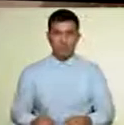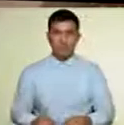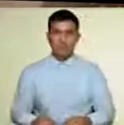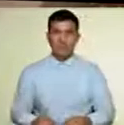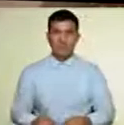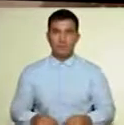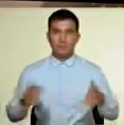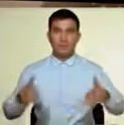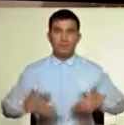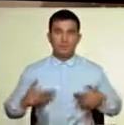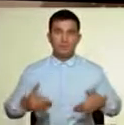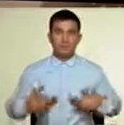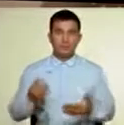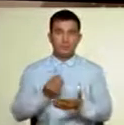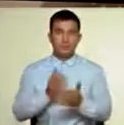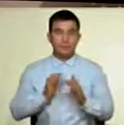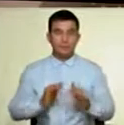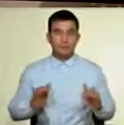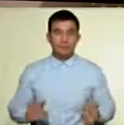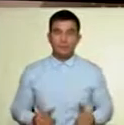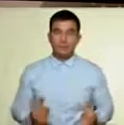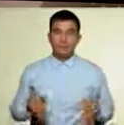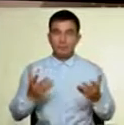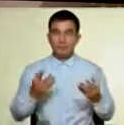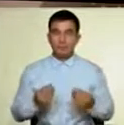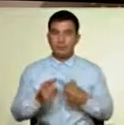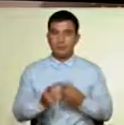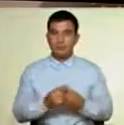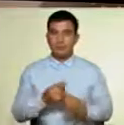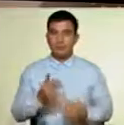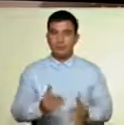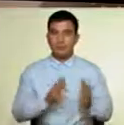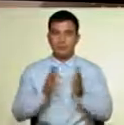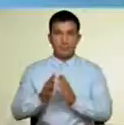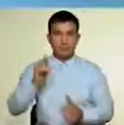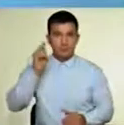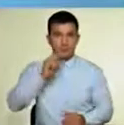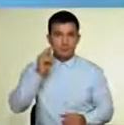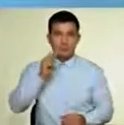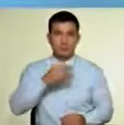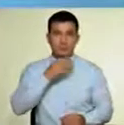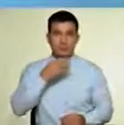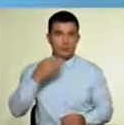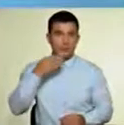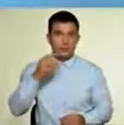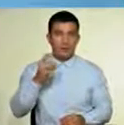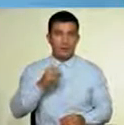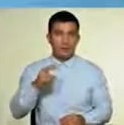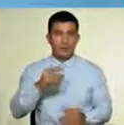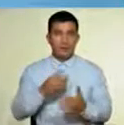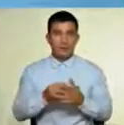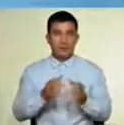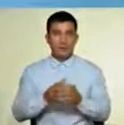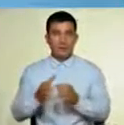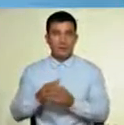Assalomu alaykum, qadrli o'quvchilar. Bugun siz bilan navbatdagi darsimizda ko'p hadlar mavzusini